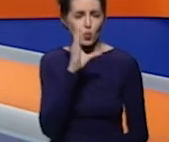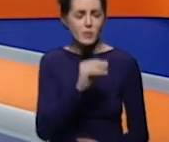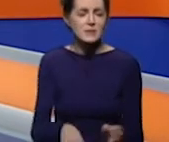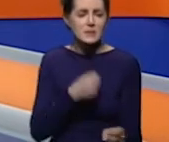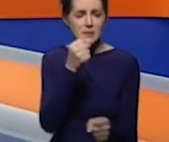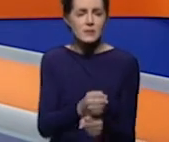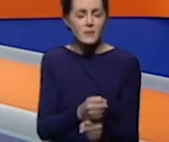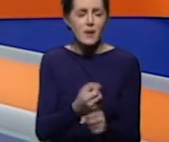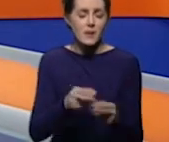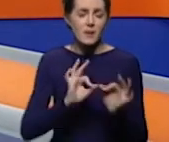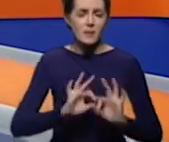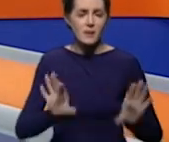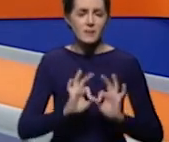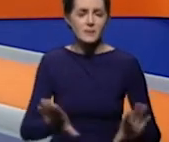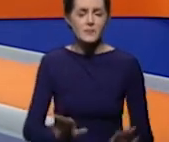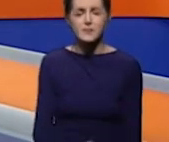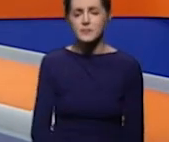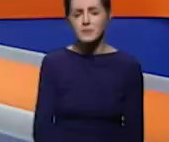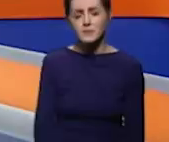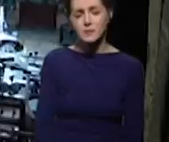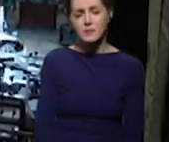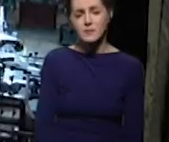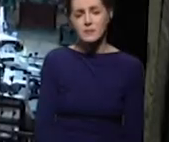зробити, розкажуть мої колеги.